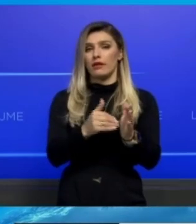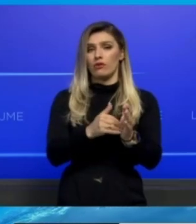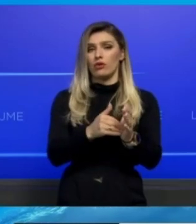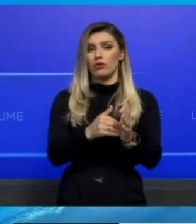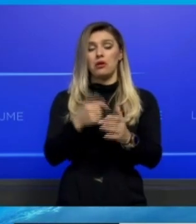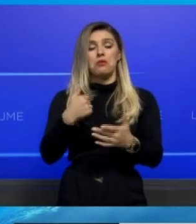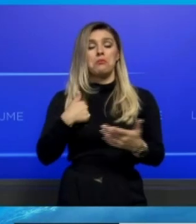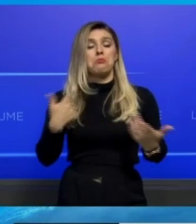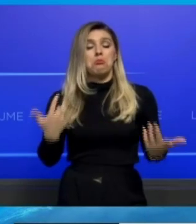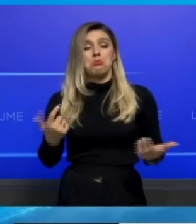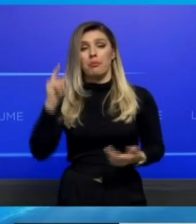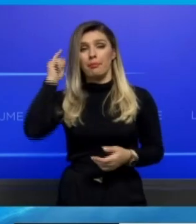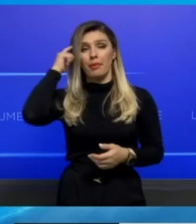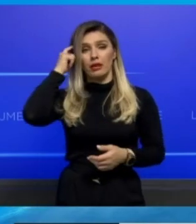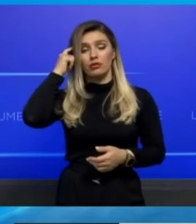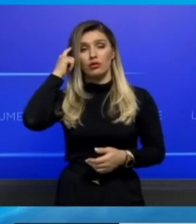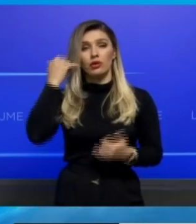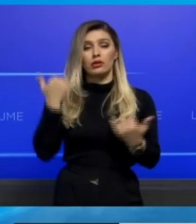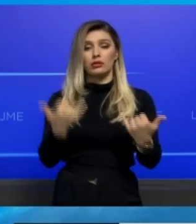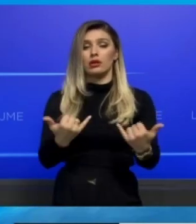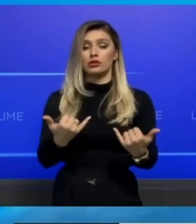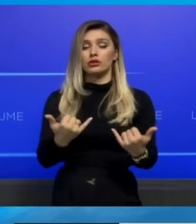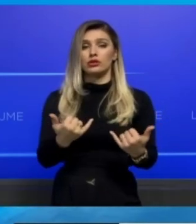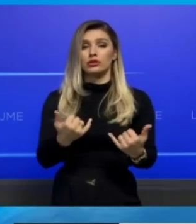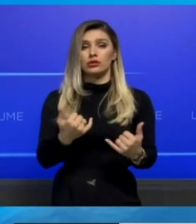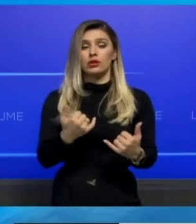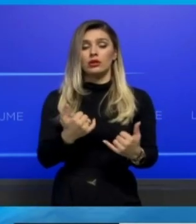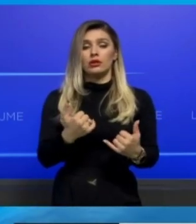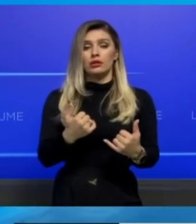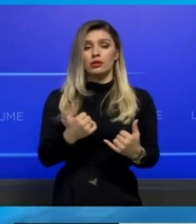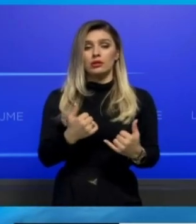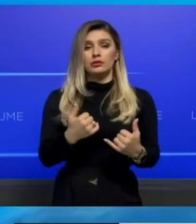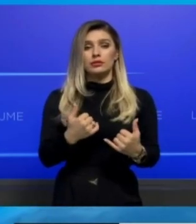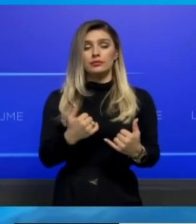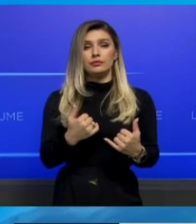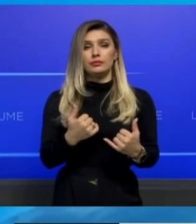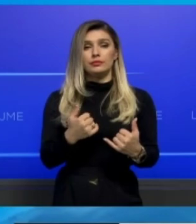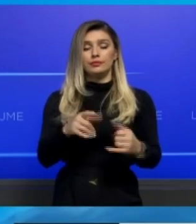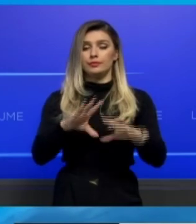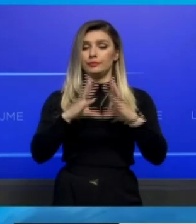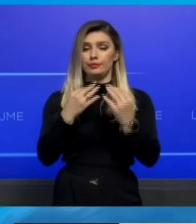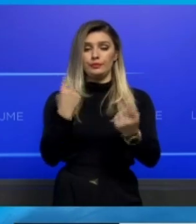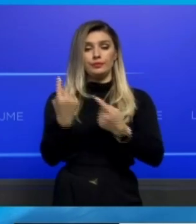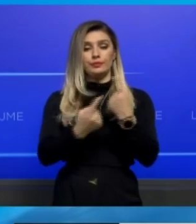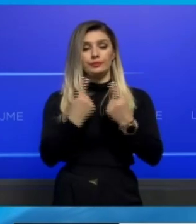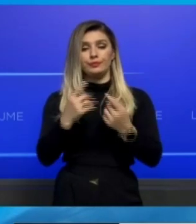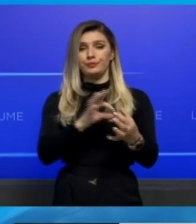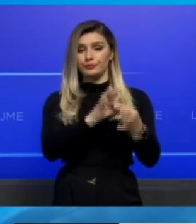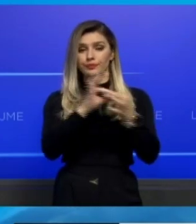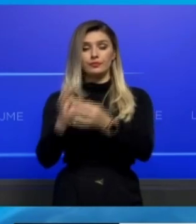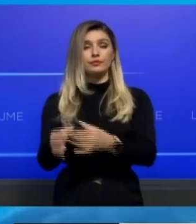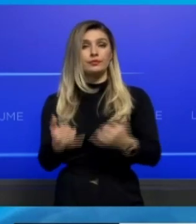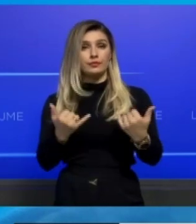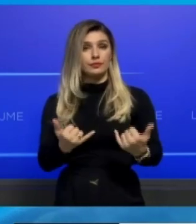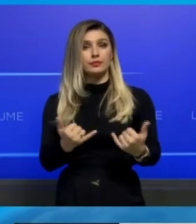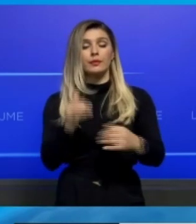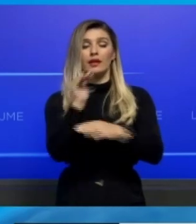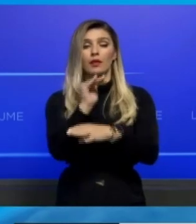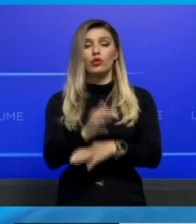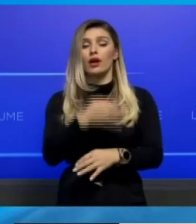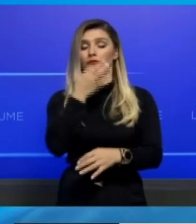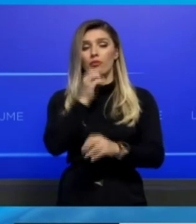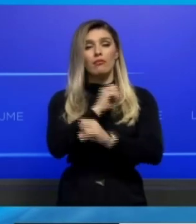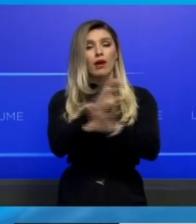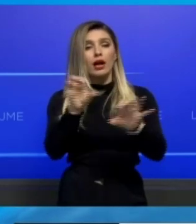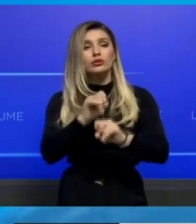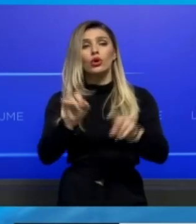Unë konsideroj se sidomos pas këtyre raporteve të cilat kanë dalë në